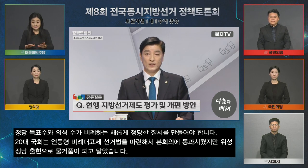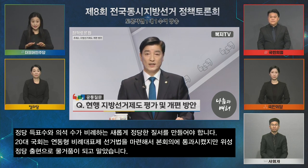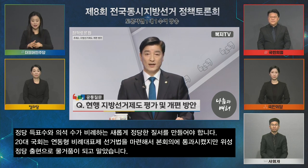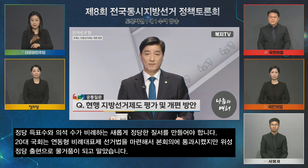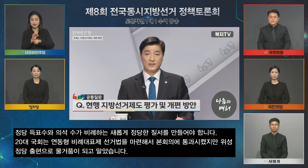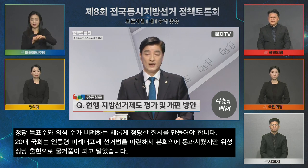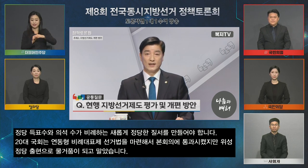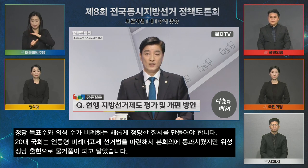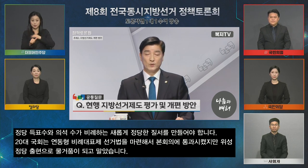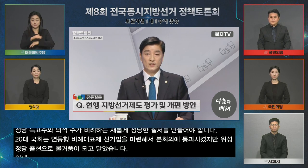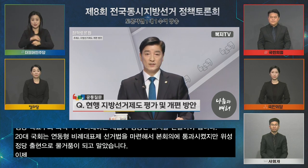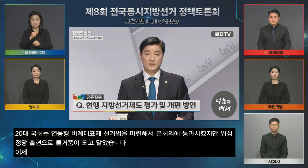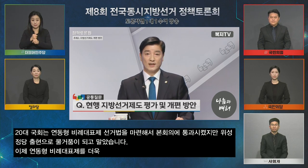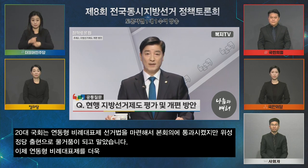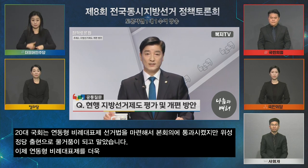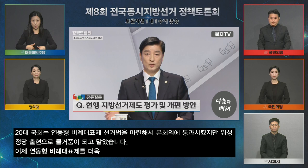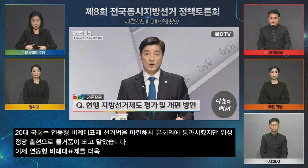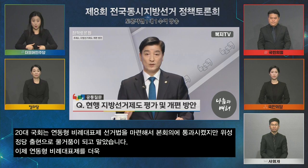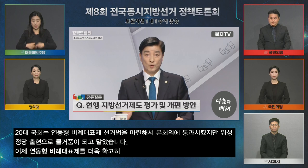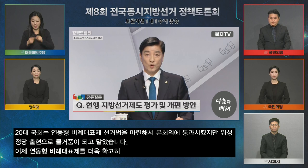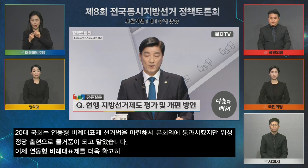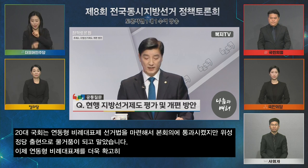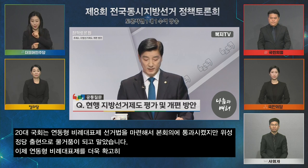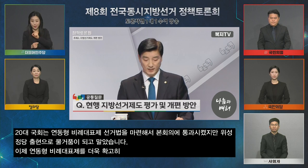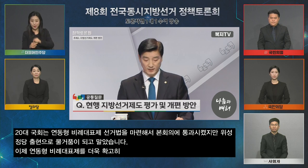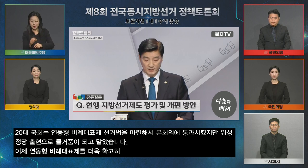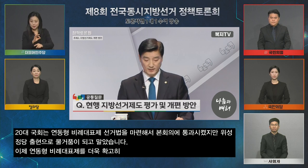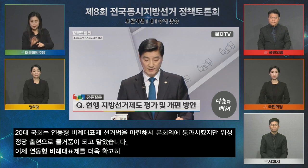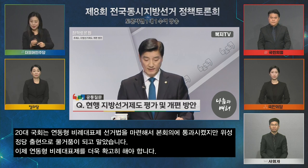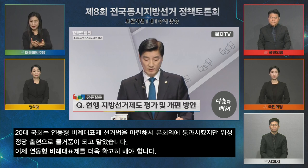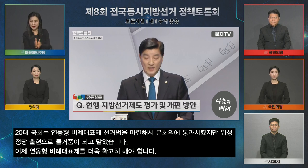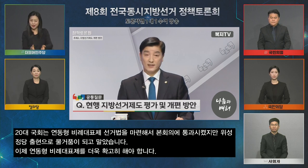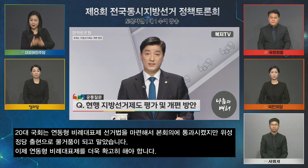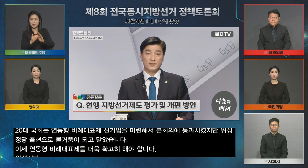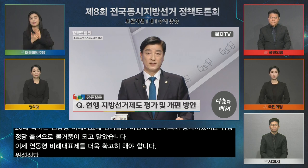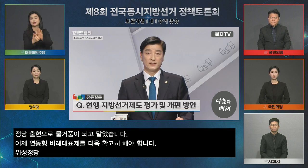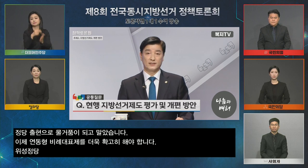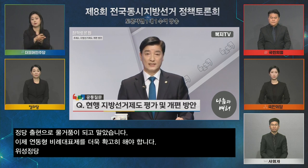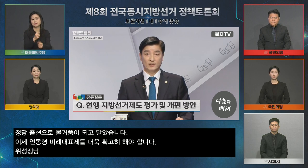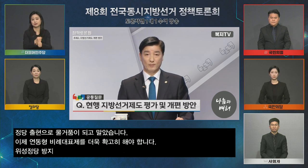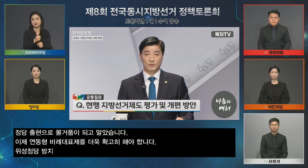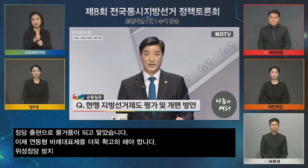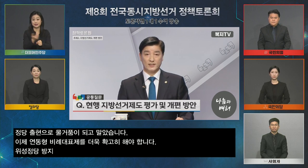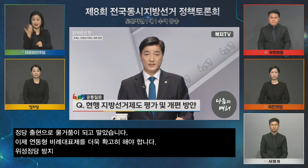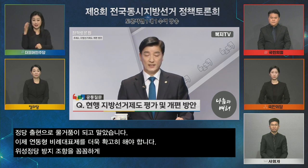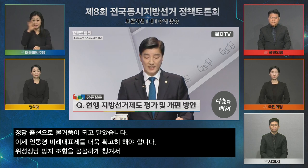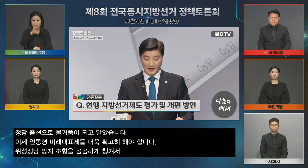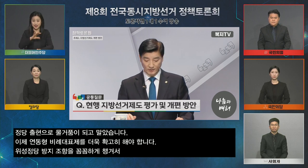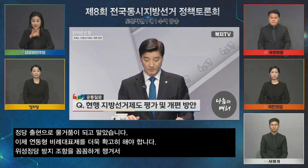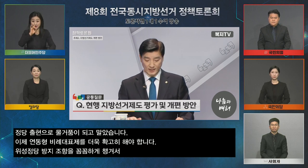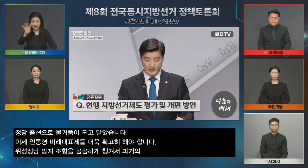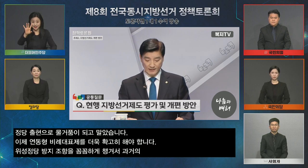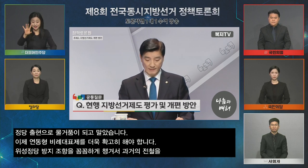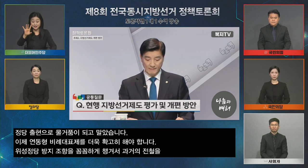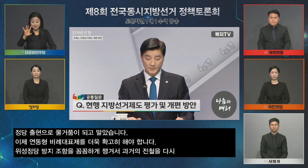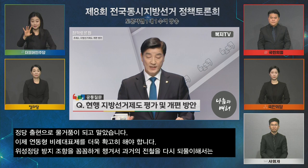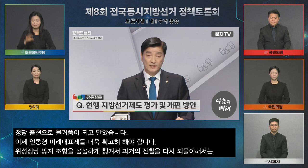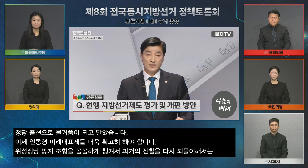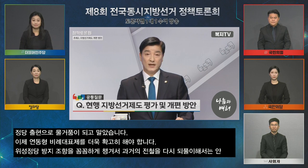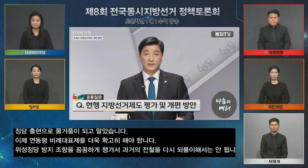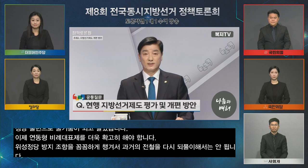더욱 확고히 해야 합니다. 위성정당 방지 조항을 꼼꼼하게 챙겨서 과거의 전철을 다시 되풀이해서는 안 됩니다.